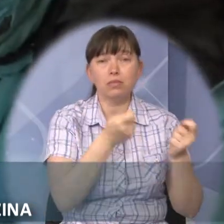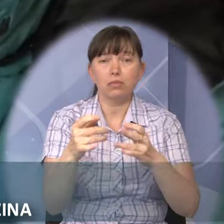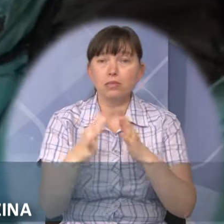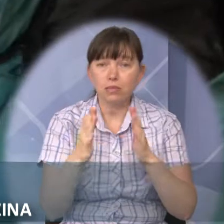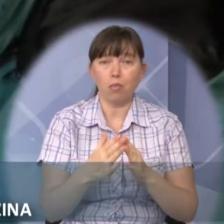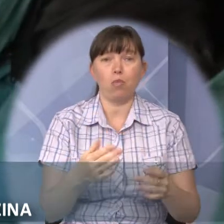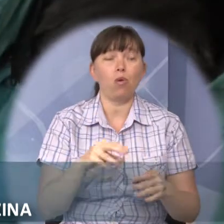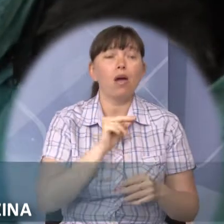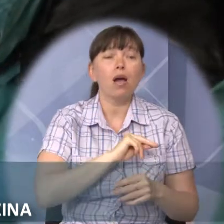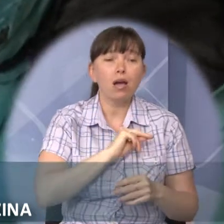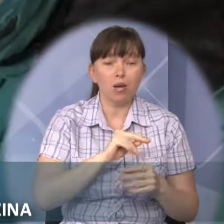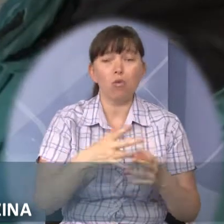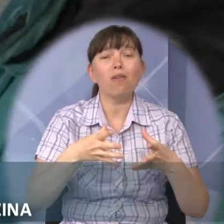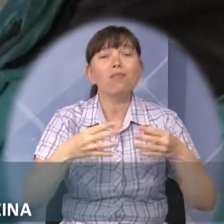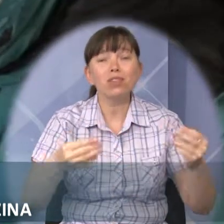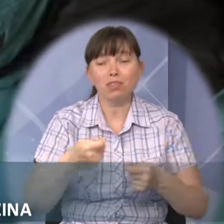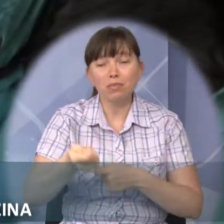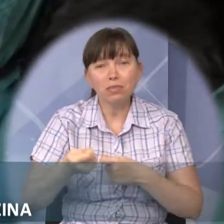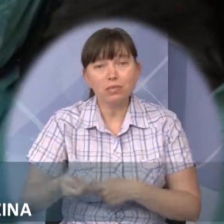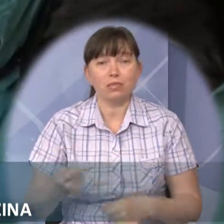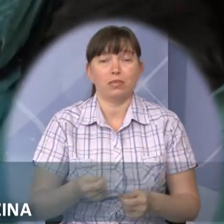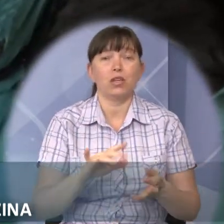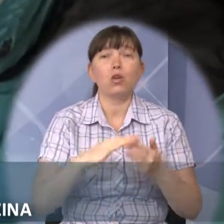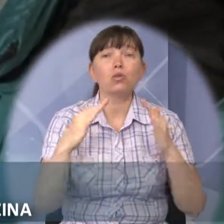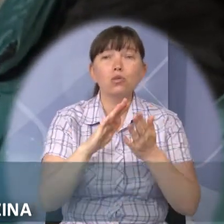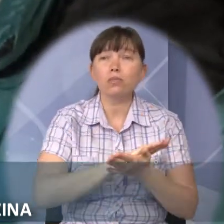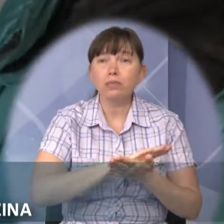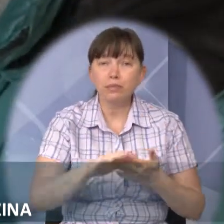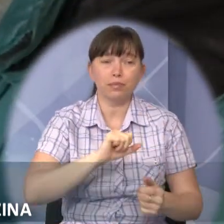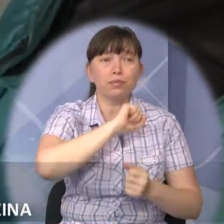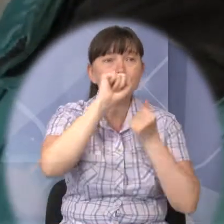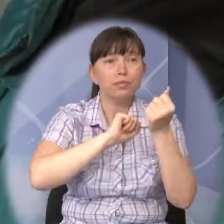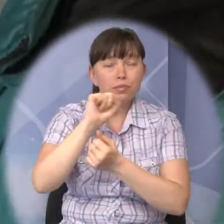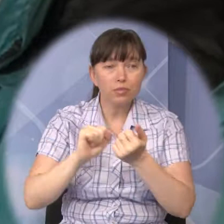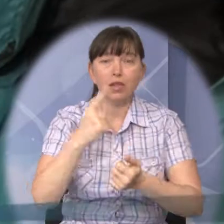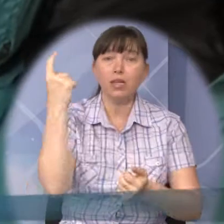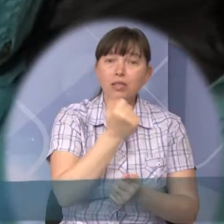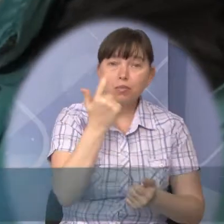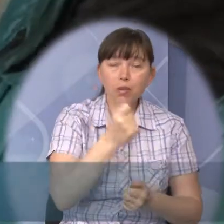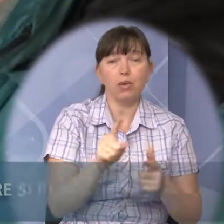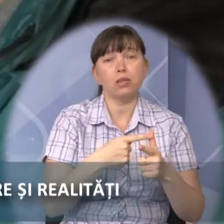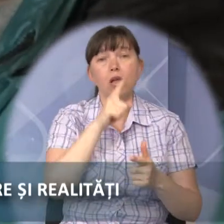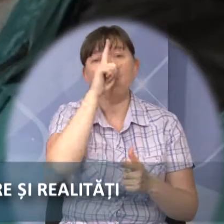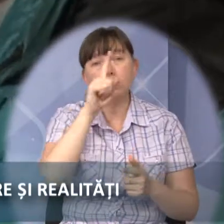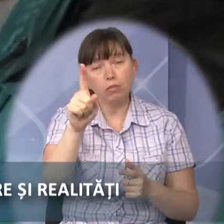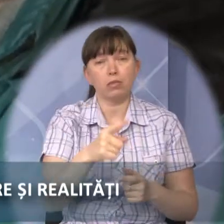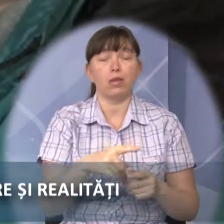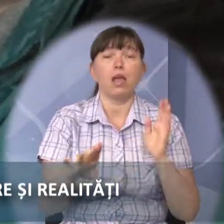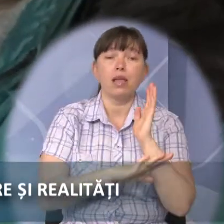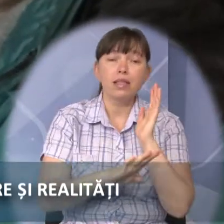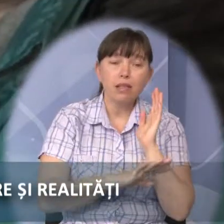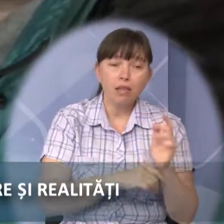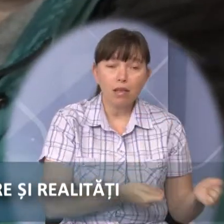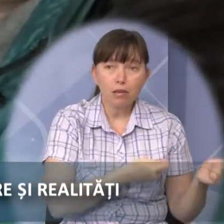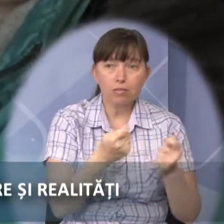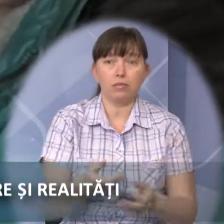acasă. Între lucru în grădină când e primăvara, între curățenia în casă este generalul și este pe săptămână care. Aducerea apei,